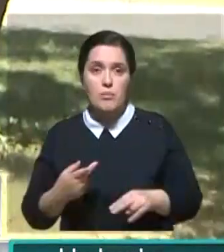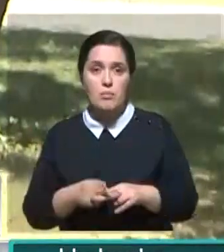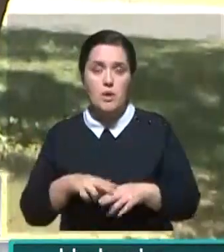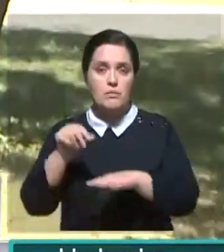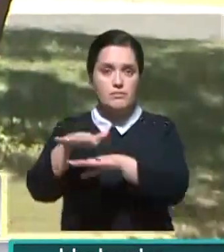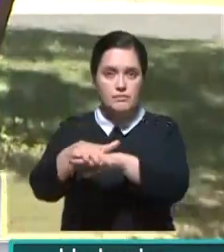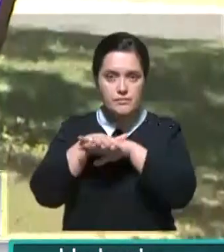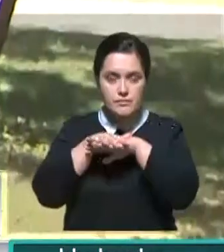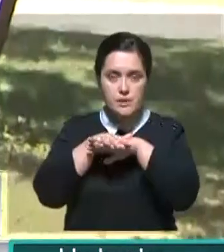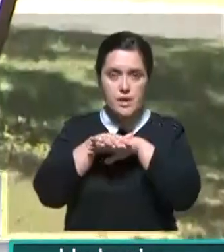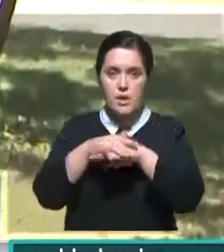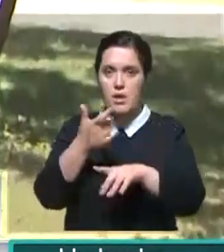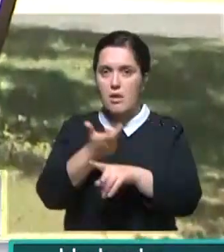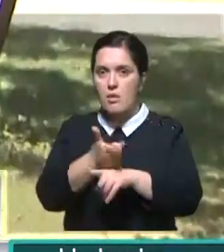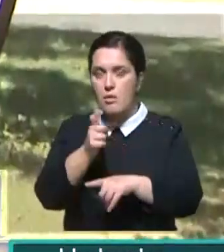финансирование само по себе